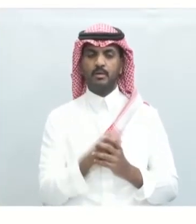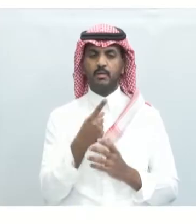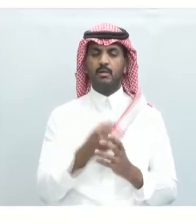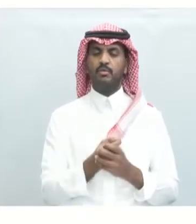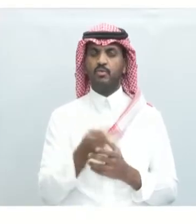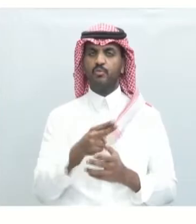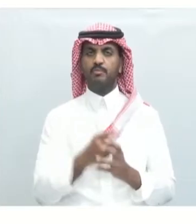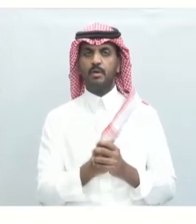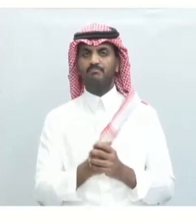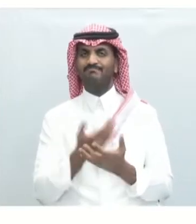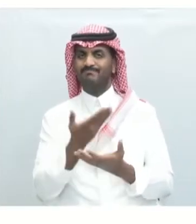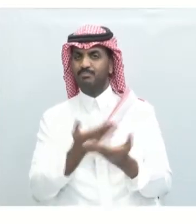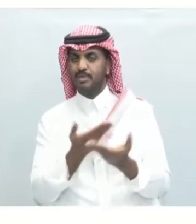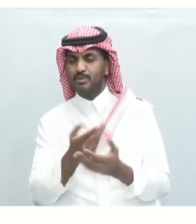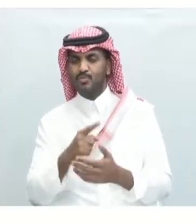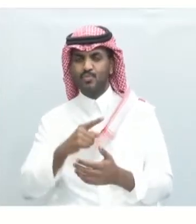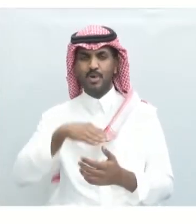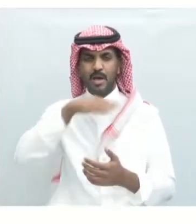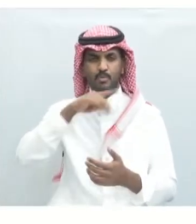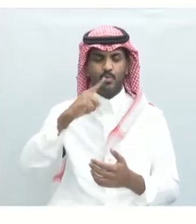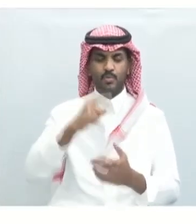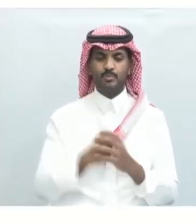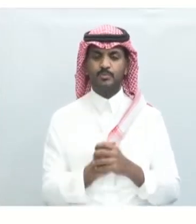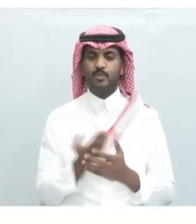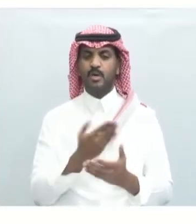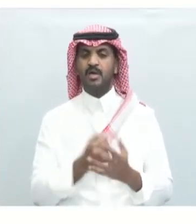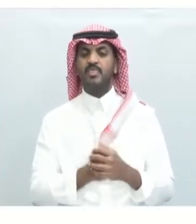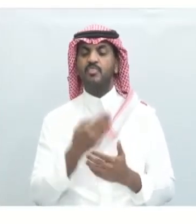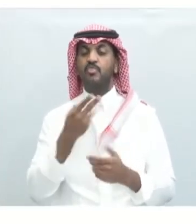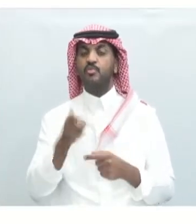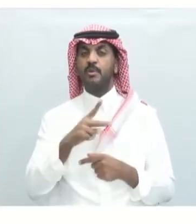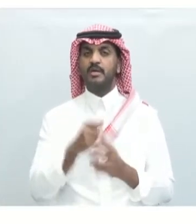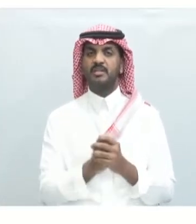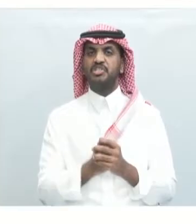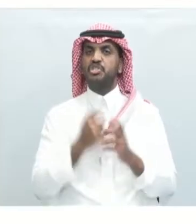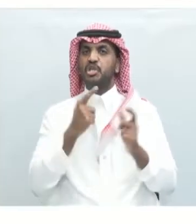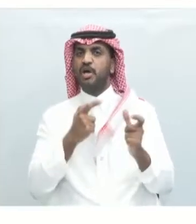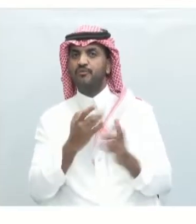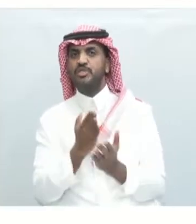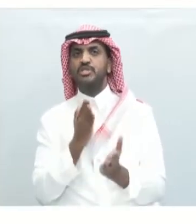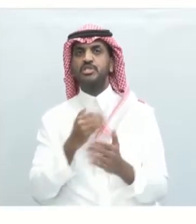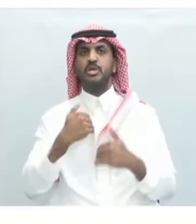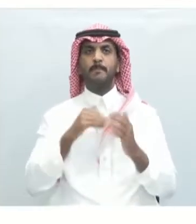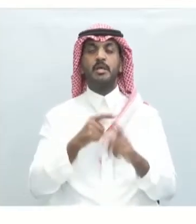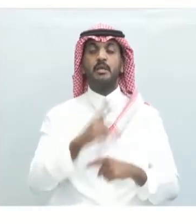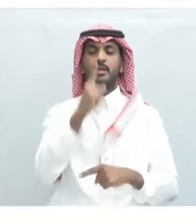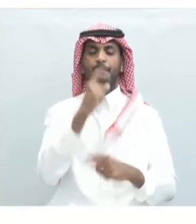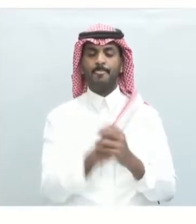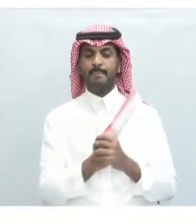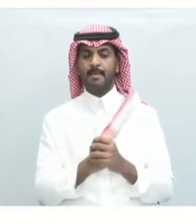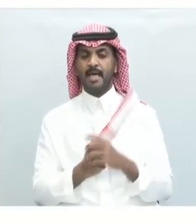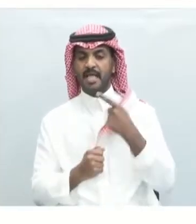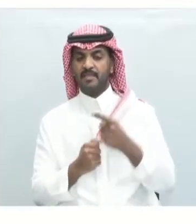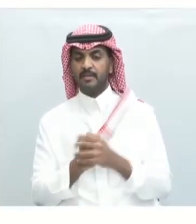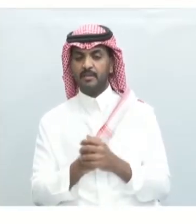ثم بر الوالدين قال ثم اي قال الجهاد في سبيل الله قال حدثني بهن